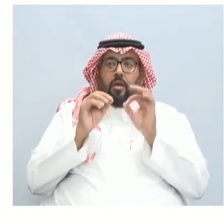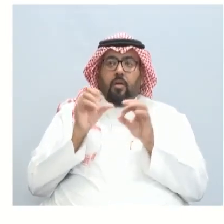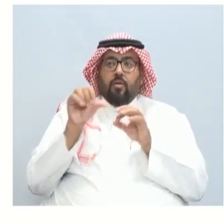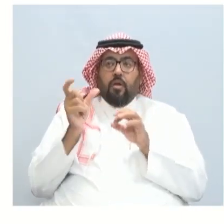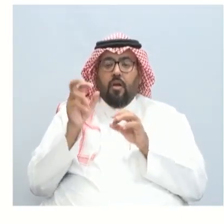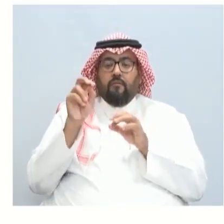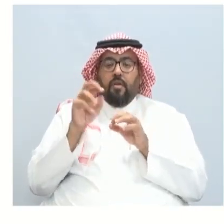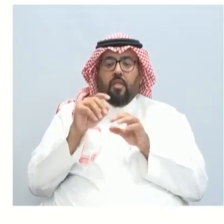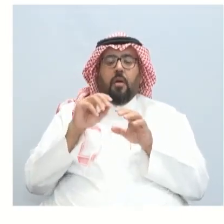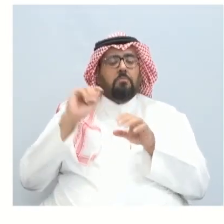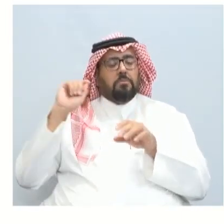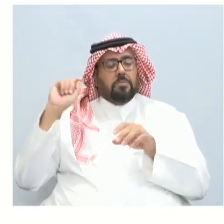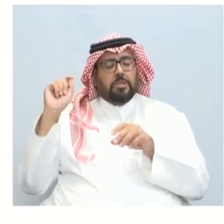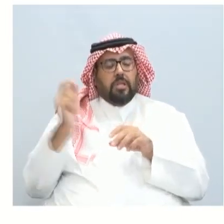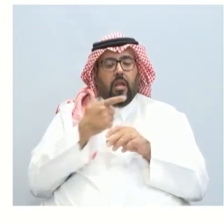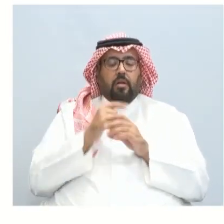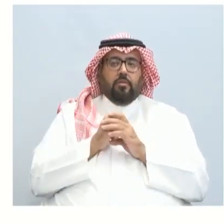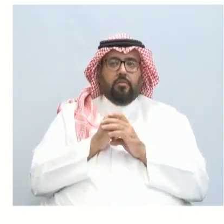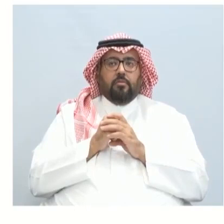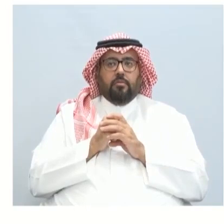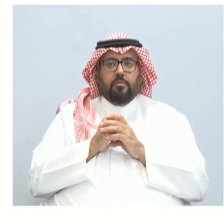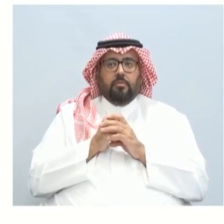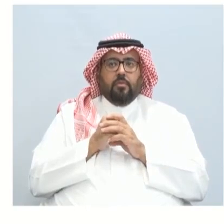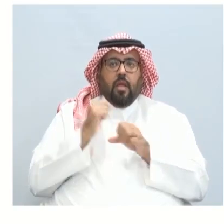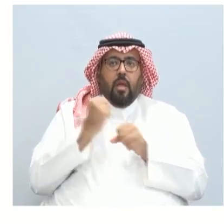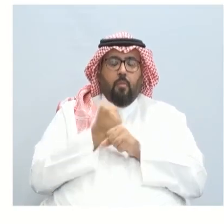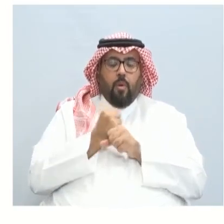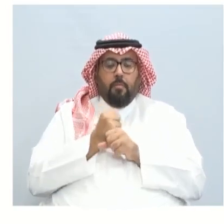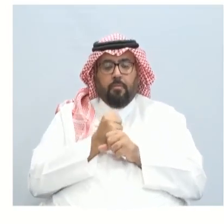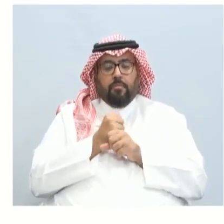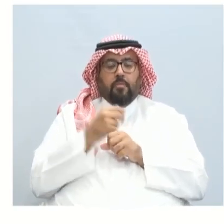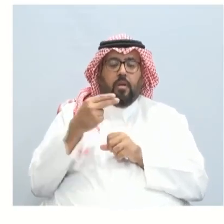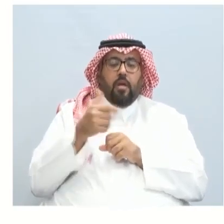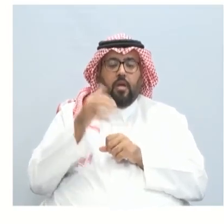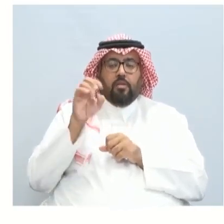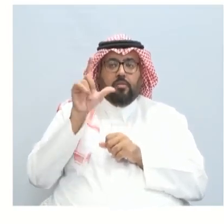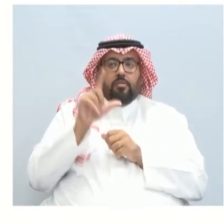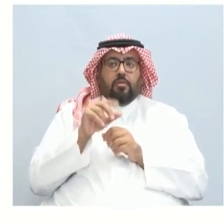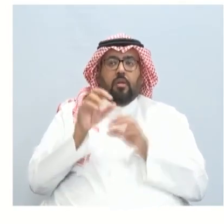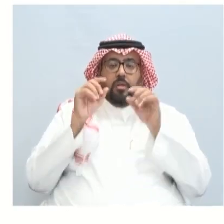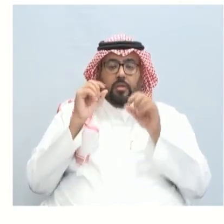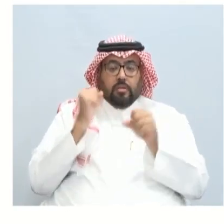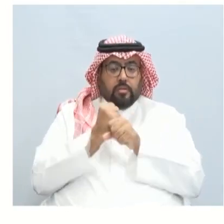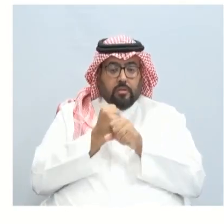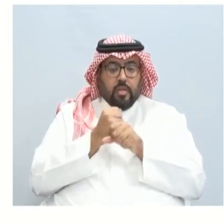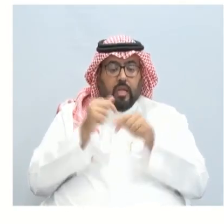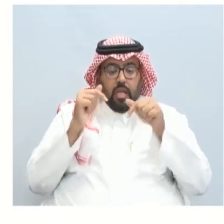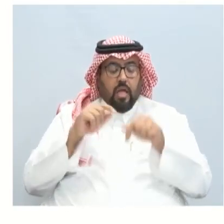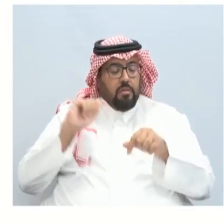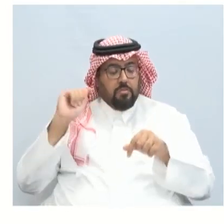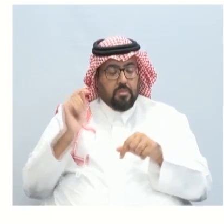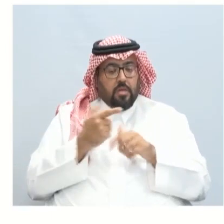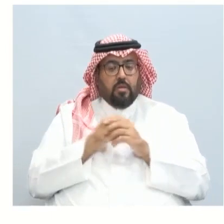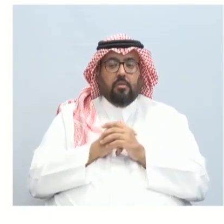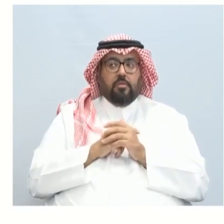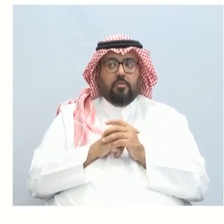على الفور اذا لدينا عمل مهم عاجل ينفذ على الفور